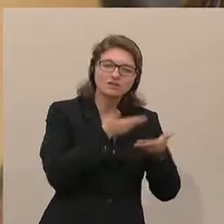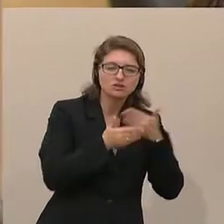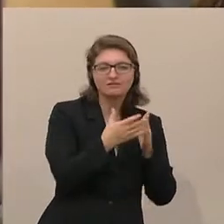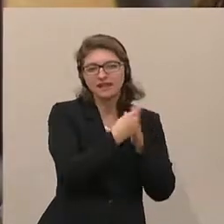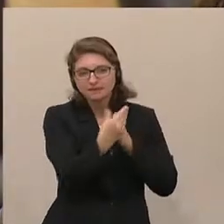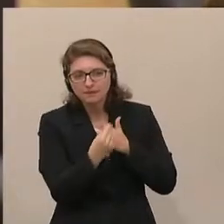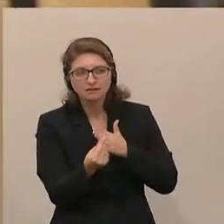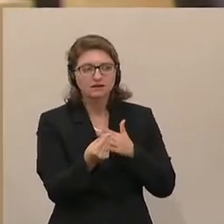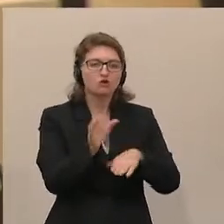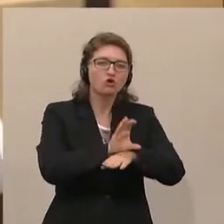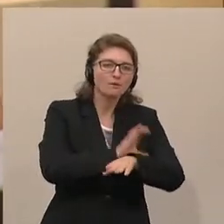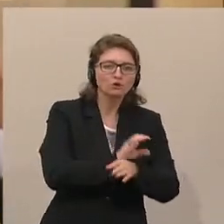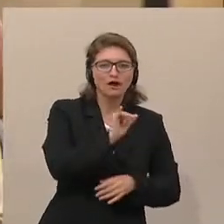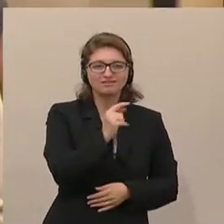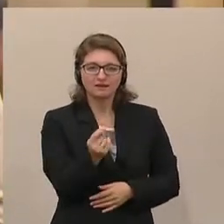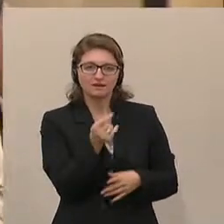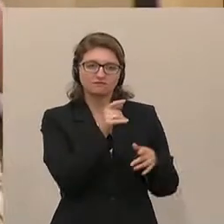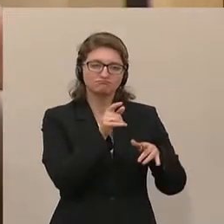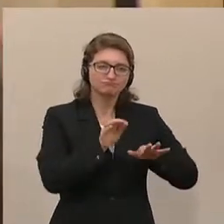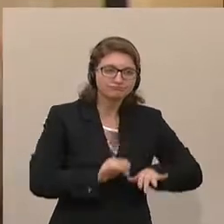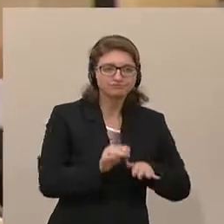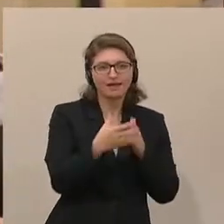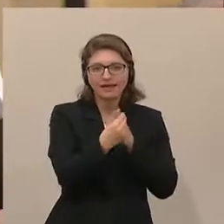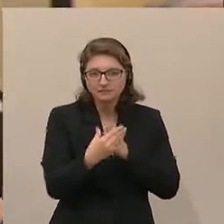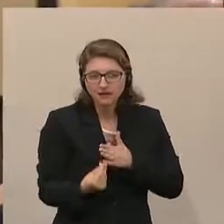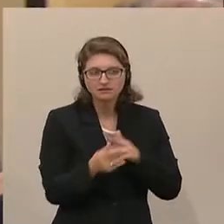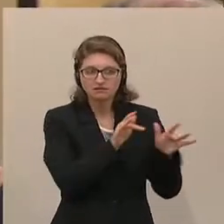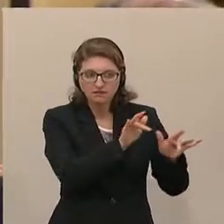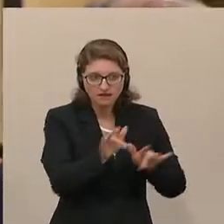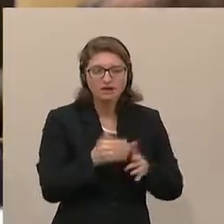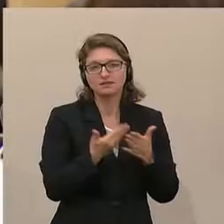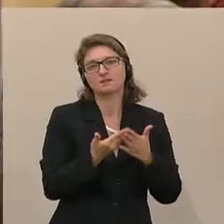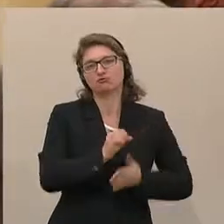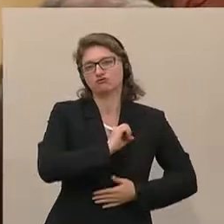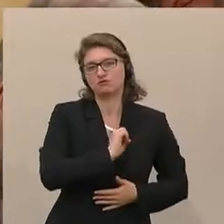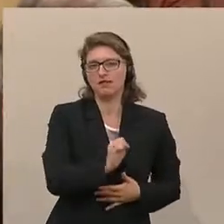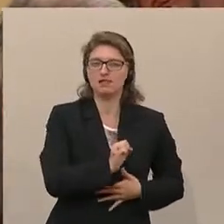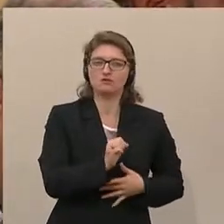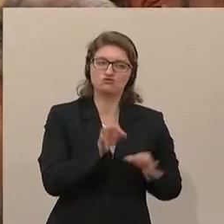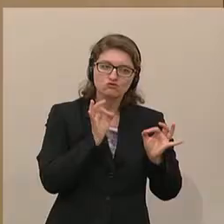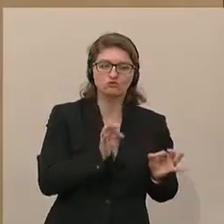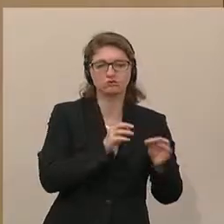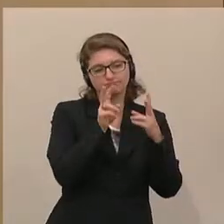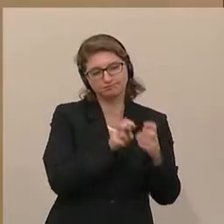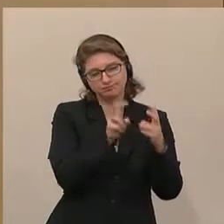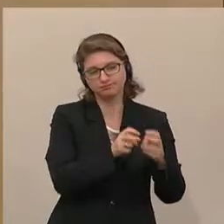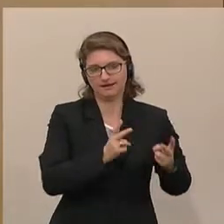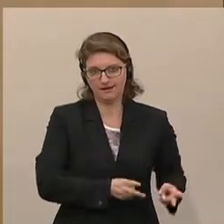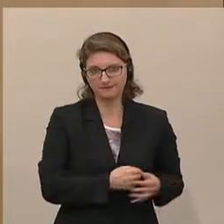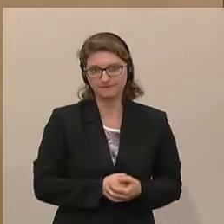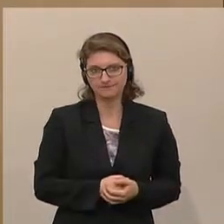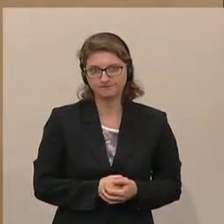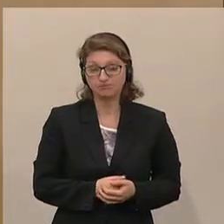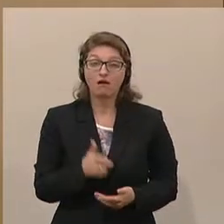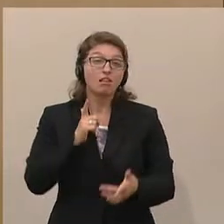Wirtschaftsexperten und auch IT-Experten. Dadurch sollte sie rasch und effizient ermitteln können. Leider, und das sieht man jetzt durch